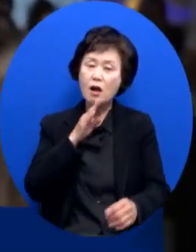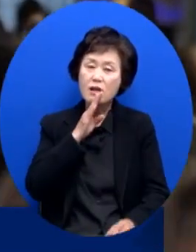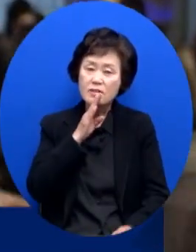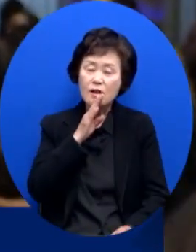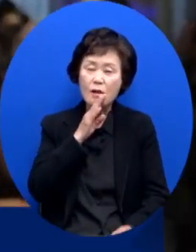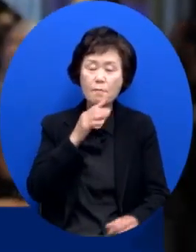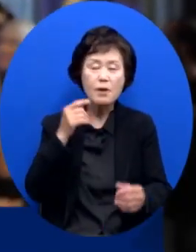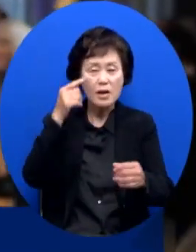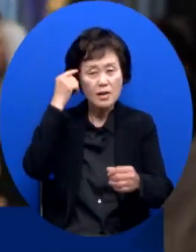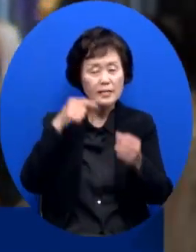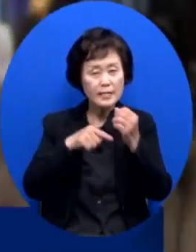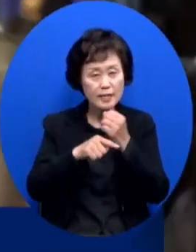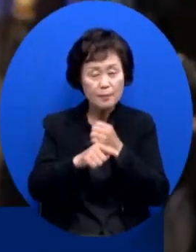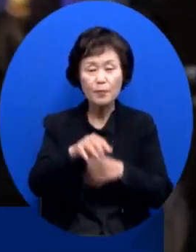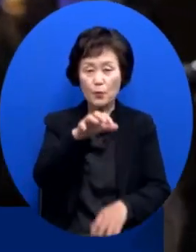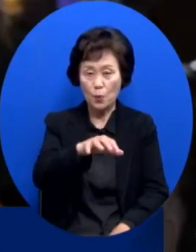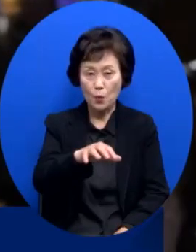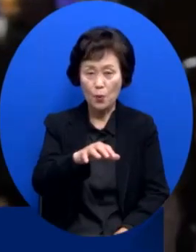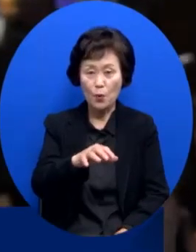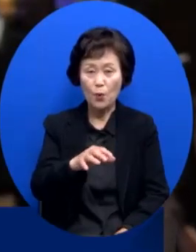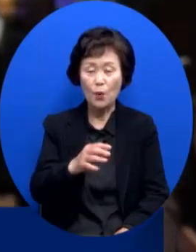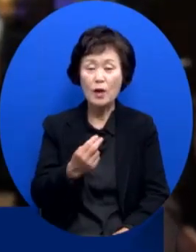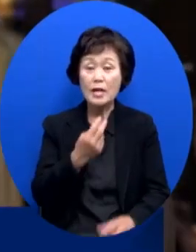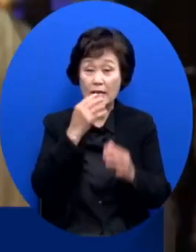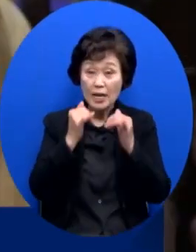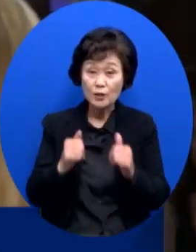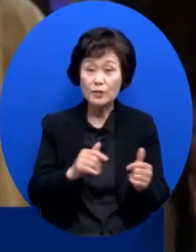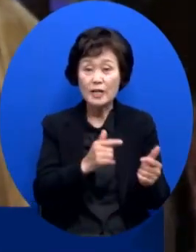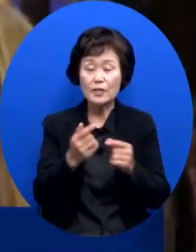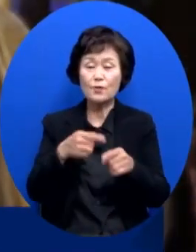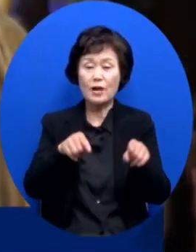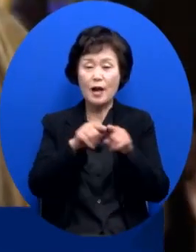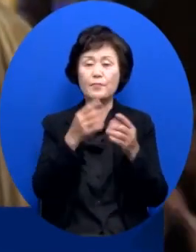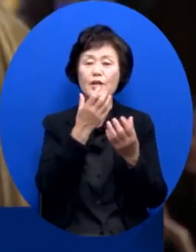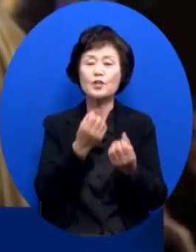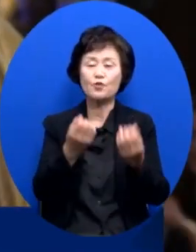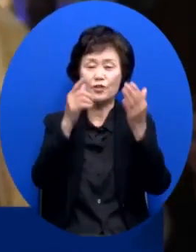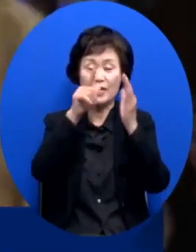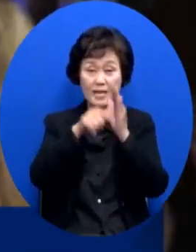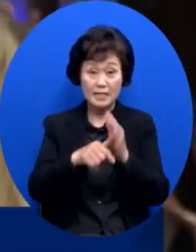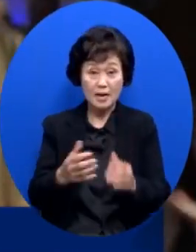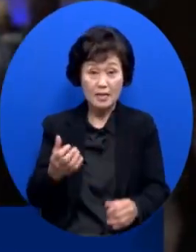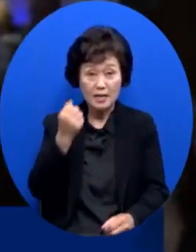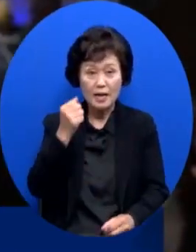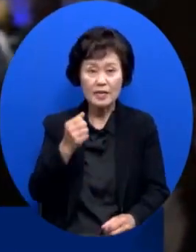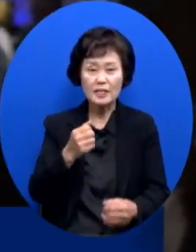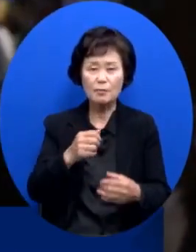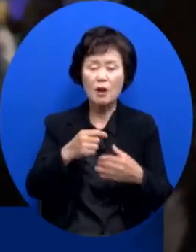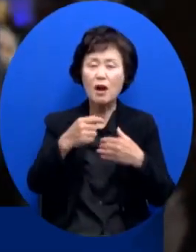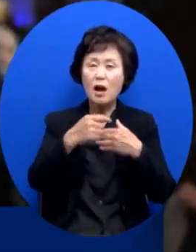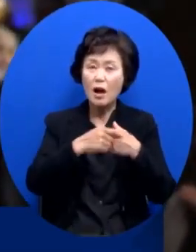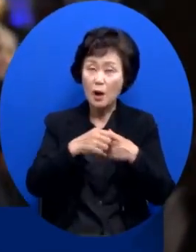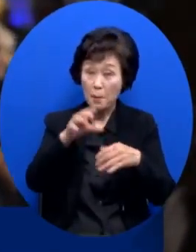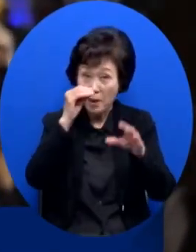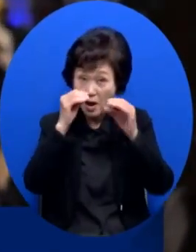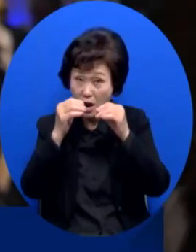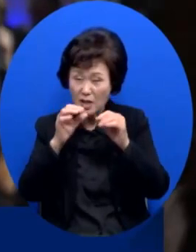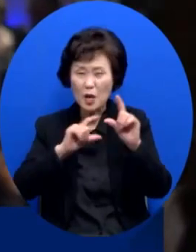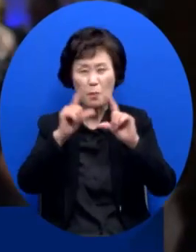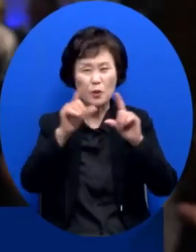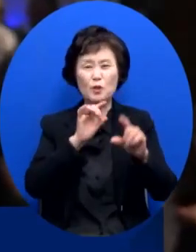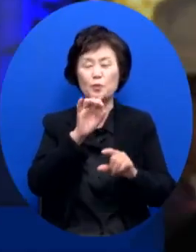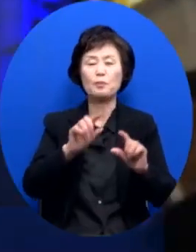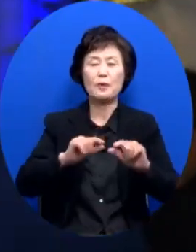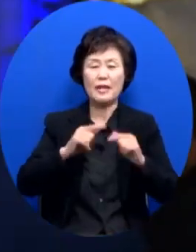time. Celebrating their, you know, we spoke about the cliche of like our inner beauty surpasses our outer beauty. It's